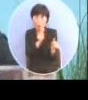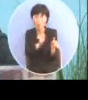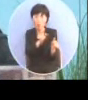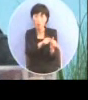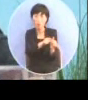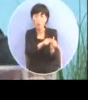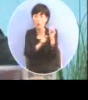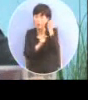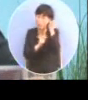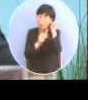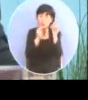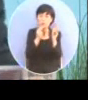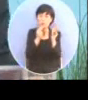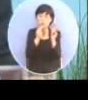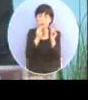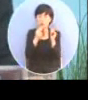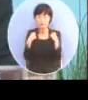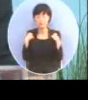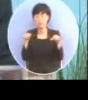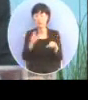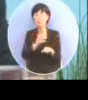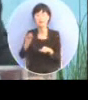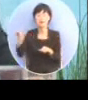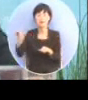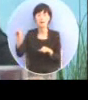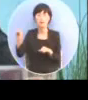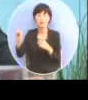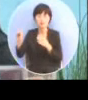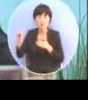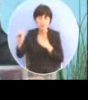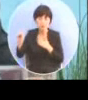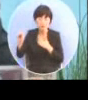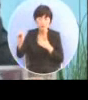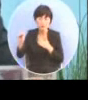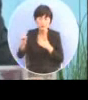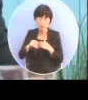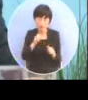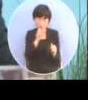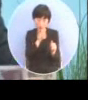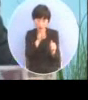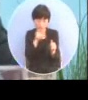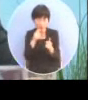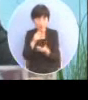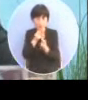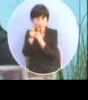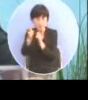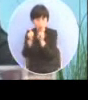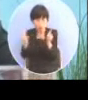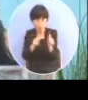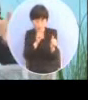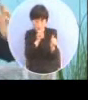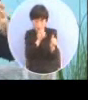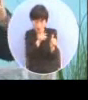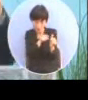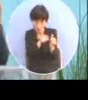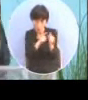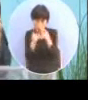thấy cả người này không lừa được rồi, thế người khác nó bỏ đi. Còn những ai mà nó bảo người này dễ lừa được, nó sẽ gắn liền và đi theo